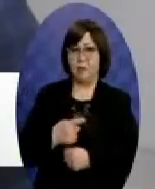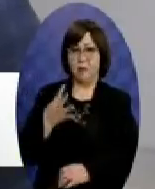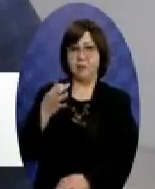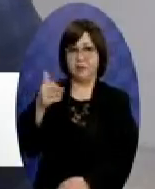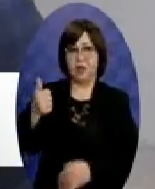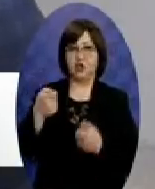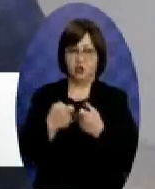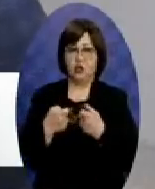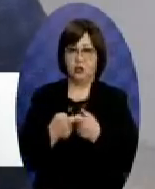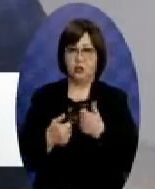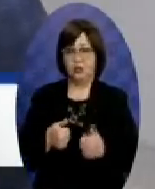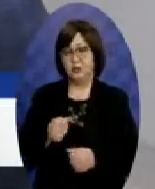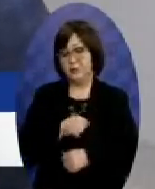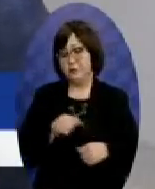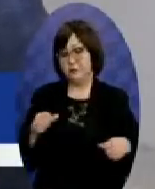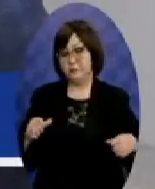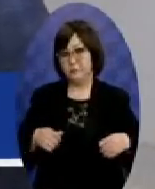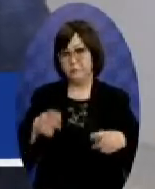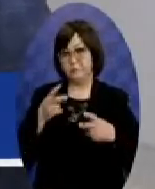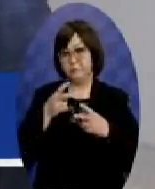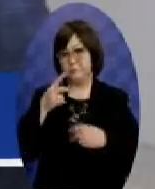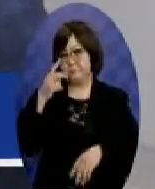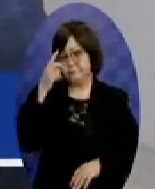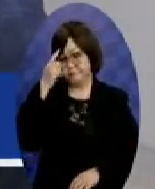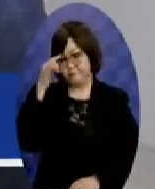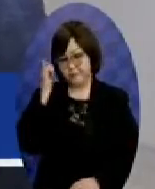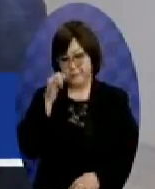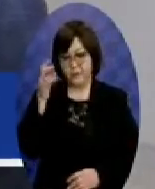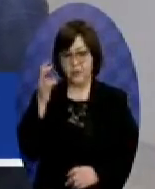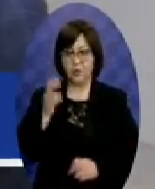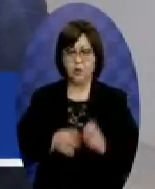Иргэд бол яг энэ үндэсний үйлдвэрлэгчдээ дэмжиж, үндэсний